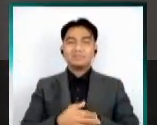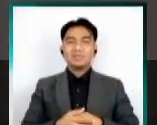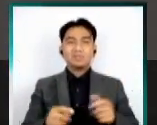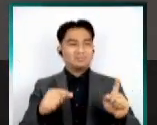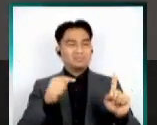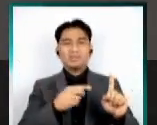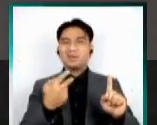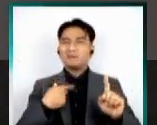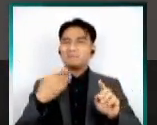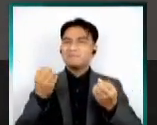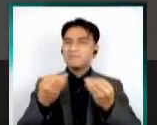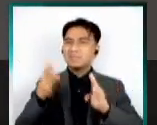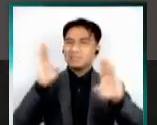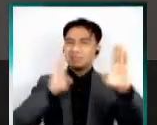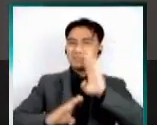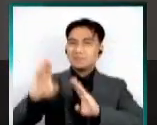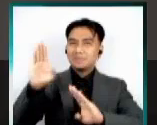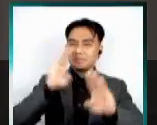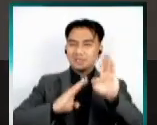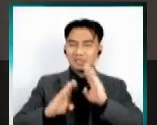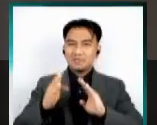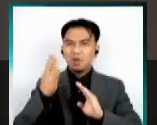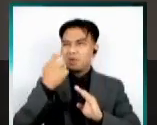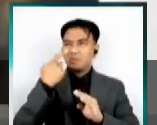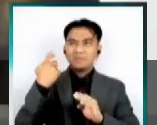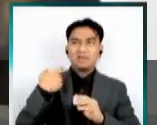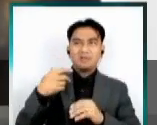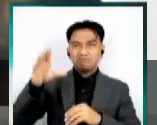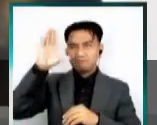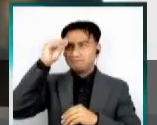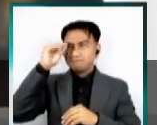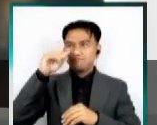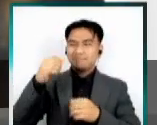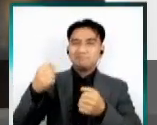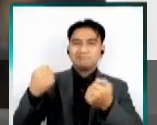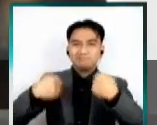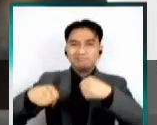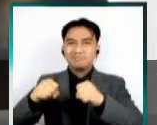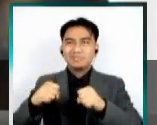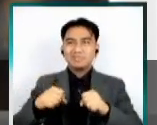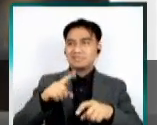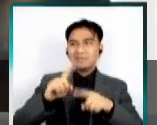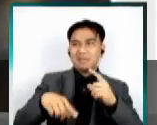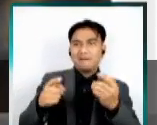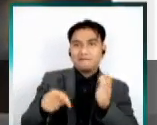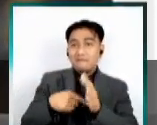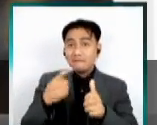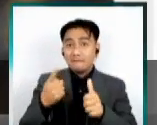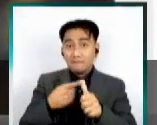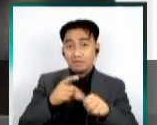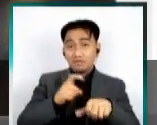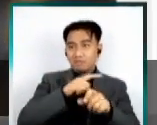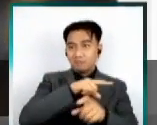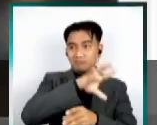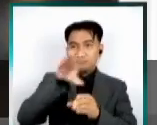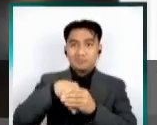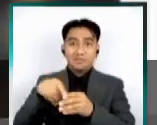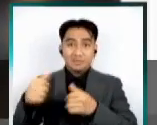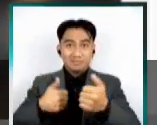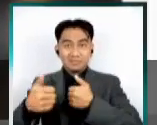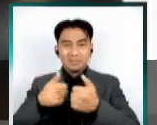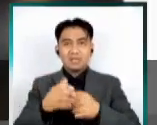hindi madaling manaig sa isang male-dominated sport. Pero ito rin daw ang nag-udyok sa kanyang magpursige para